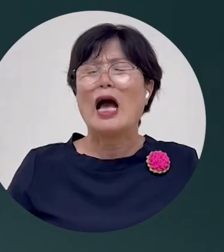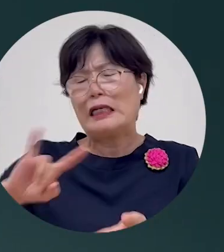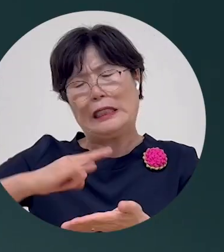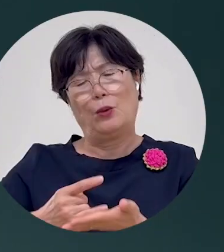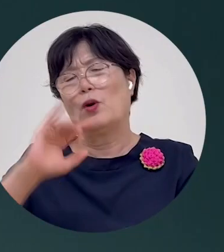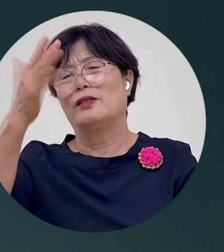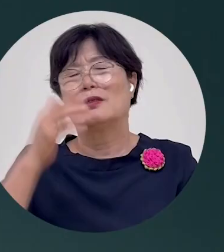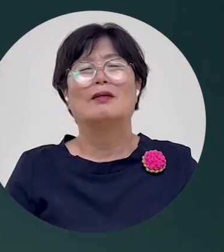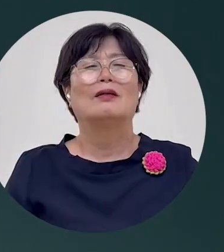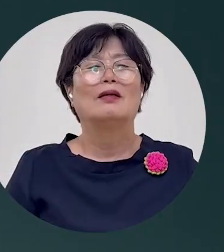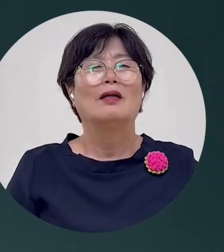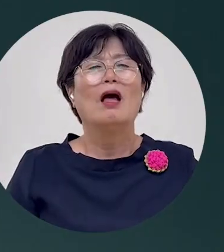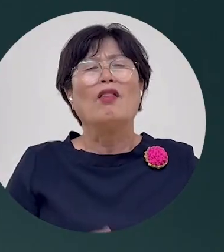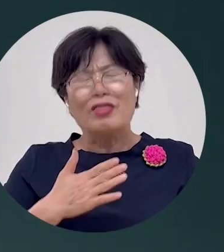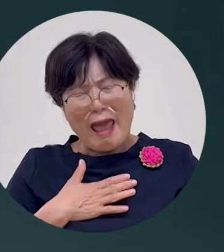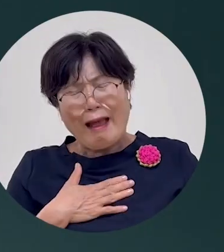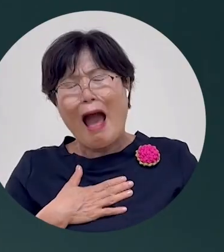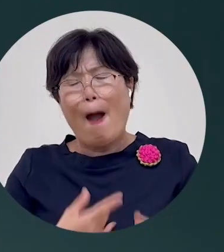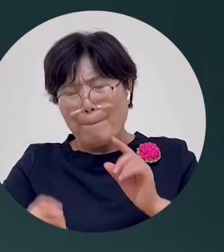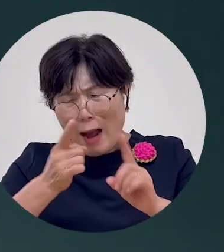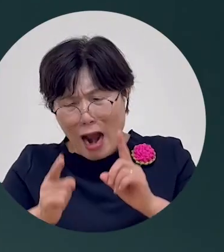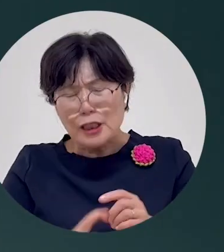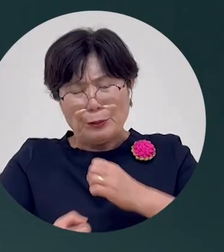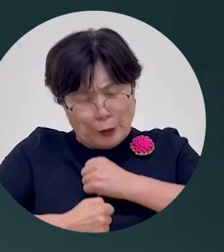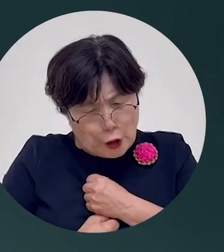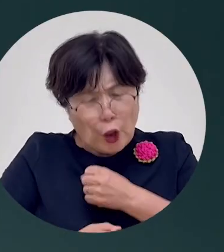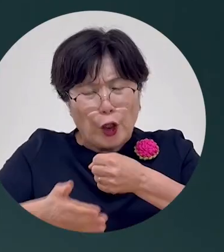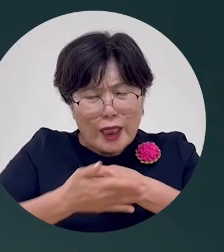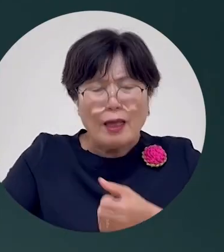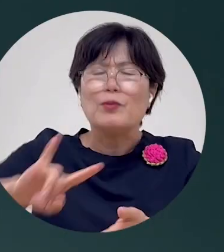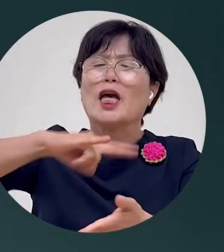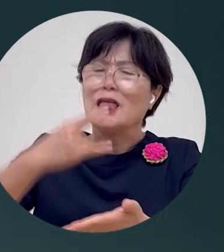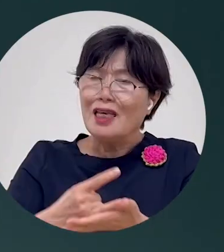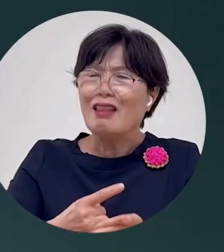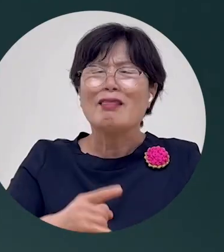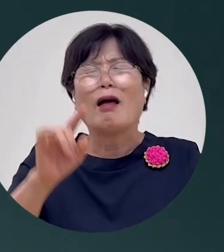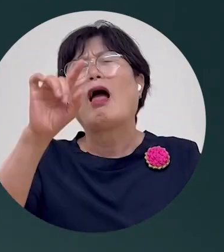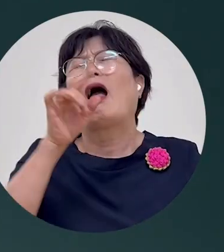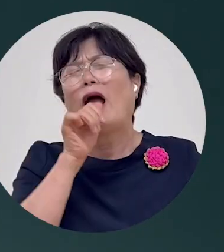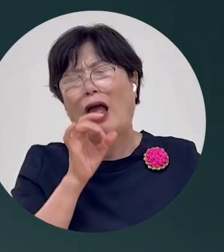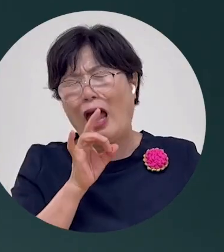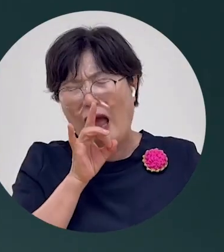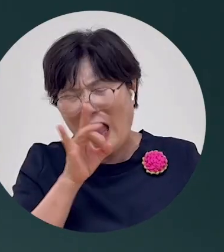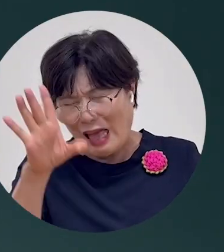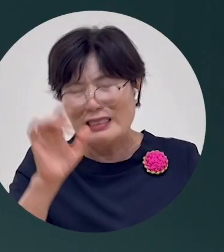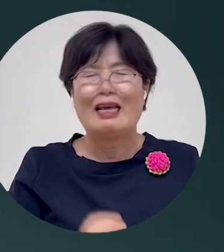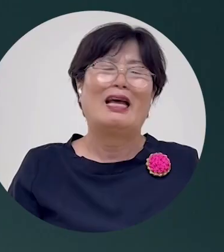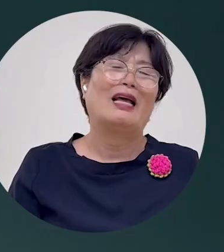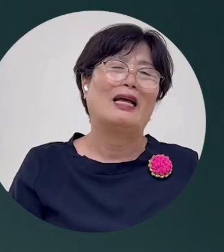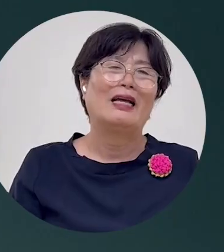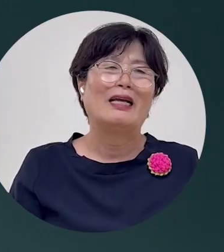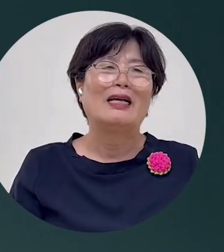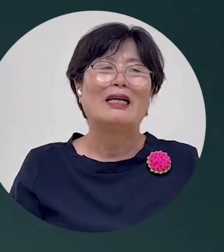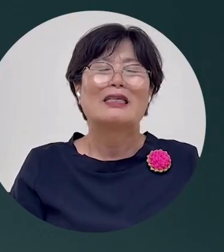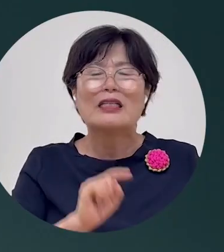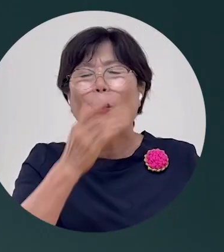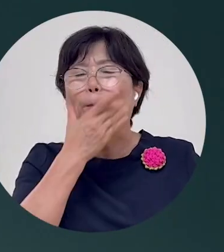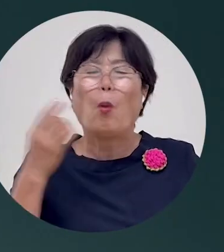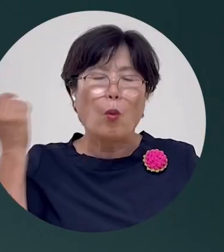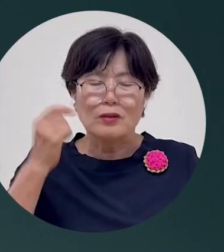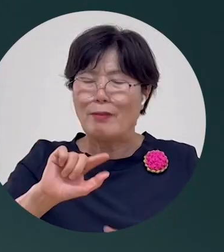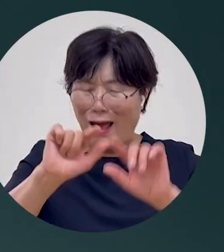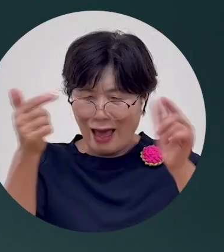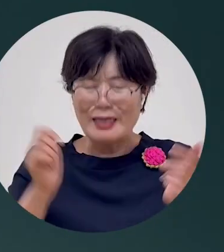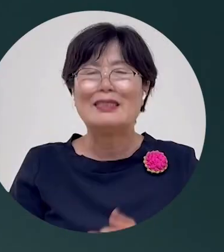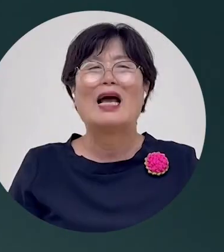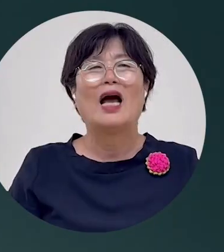내가 이렇게 말씀을 지켰으니까 의인이 되었다. 전혀 복음이 아닙니다. 여러분 우리가 의롭게